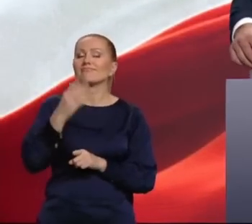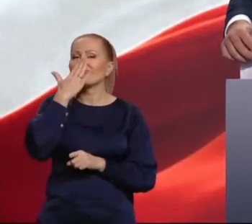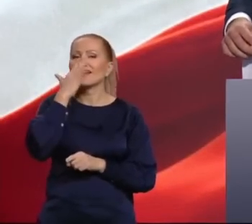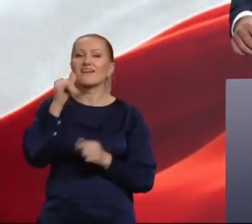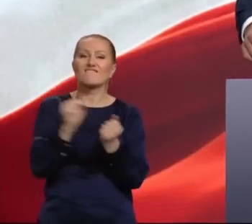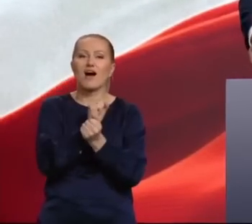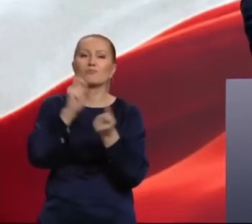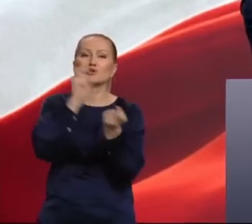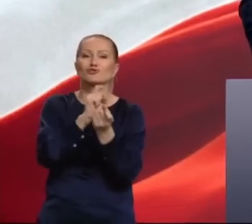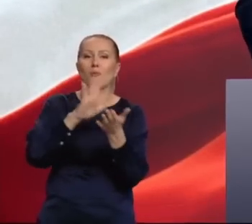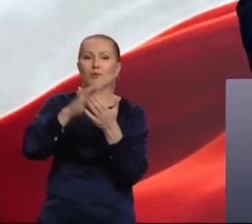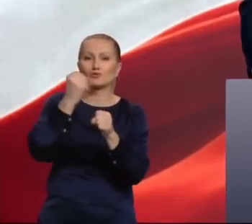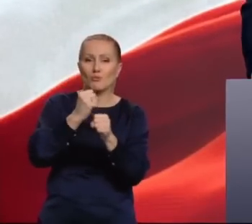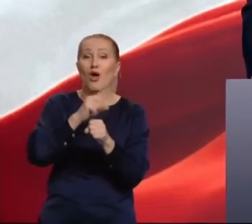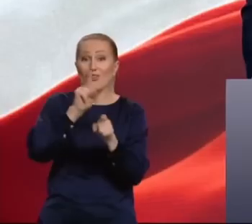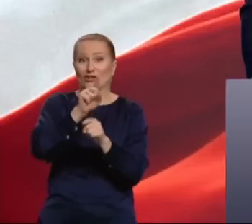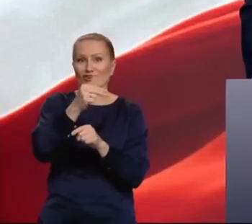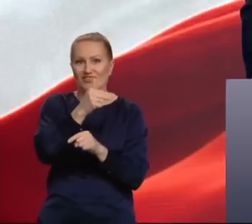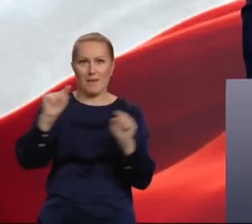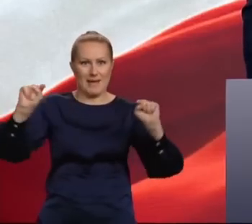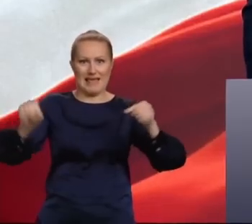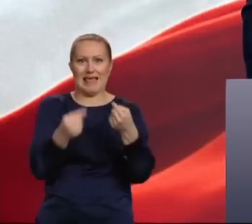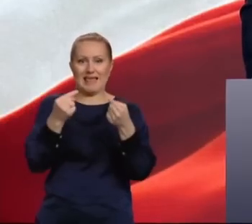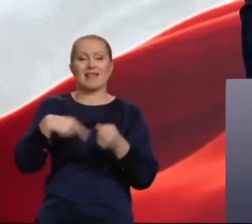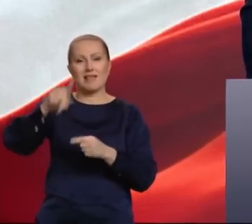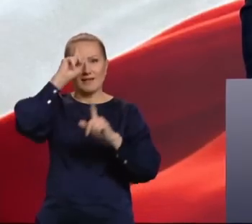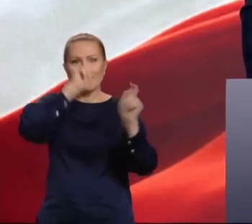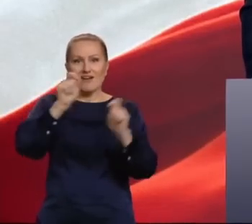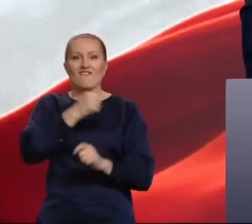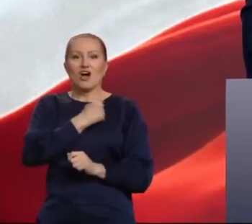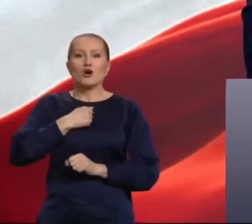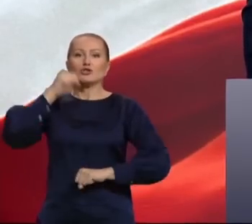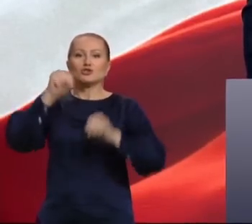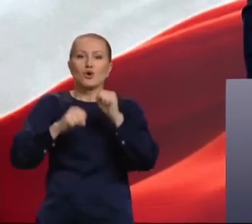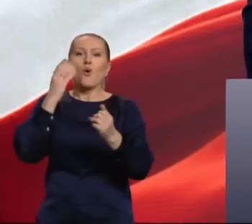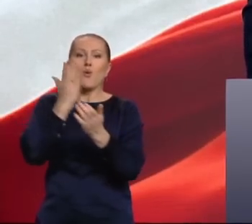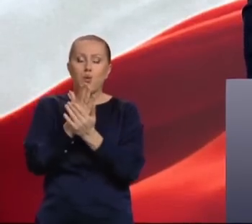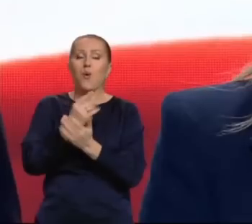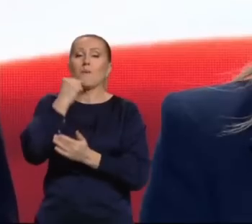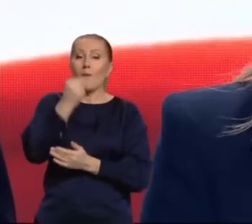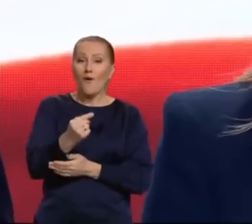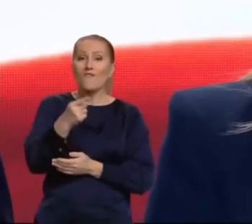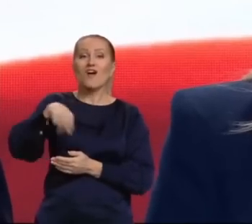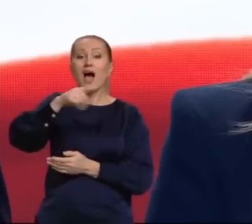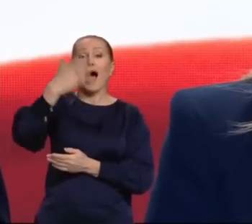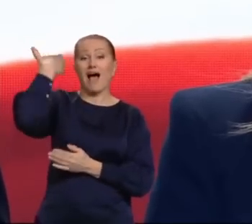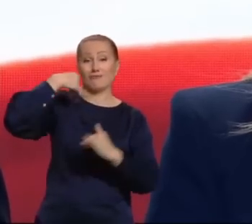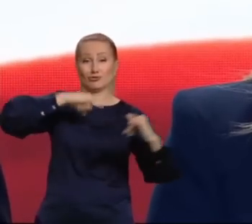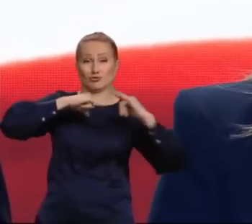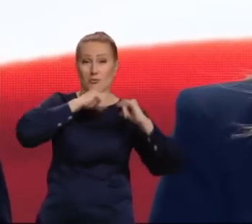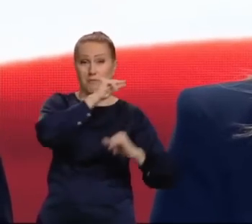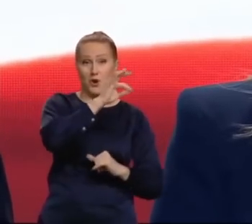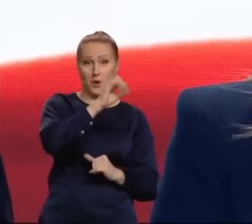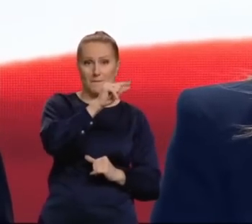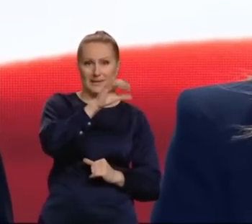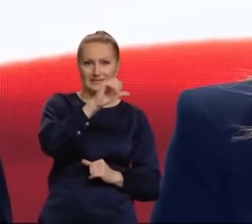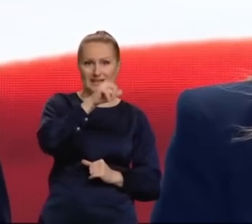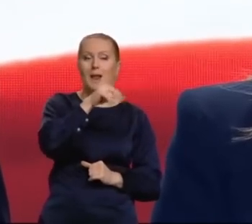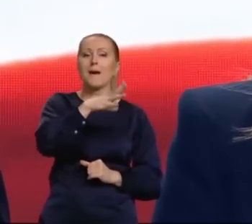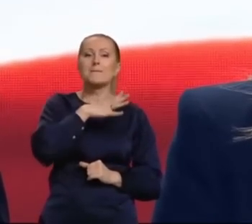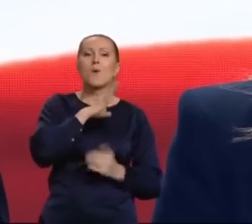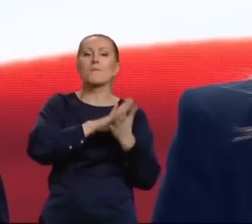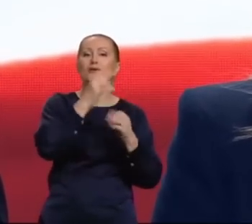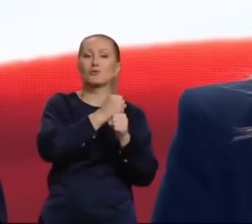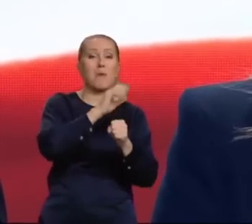przedmiotem gorących sporów w obecnej kampanii. Przypomnijmy, iż warszawski sąd ustalił w jej toku, że za rządów koalicji PO-PSL sięgało ono nie